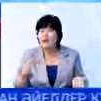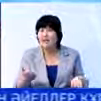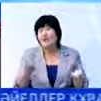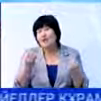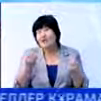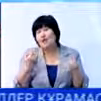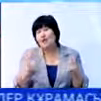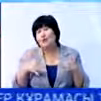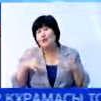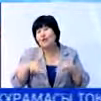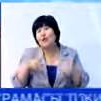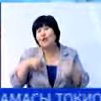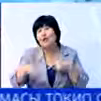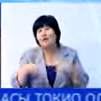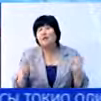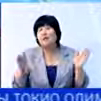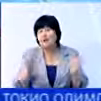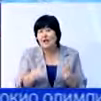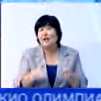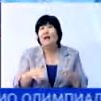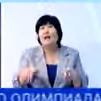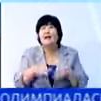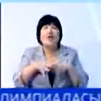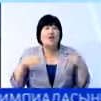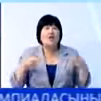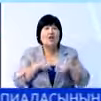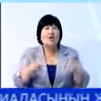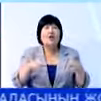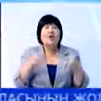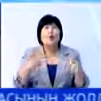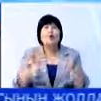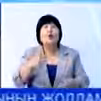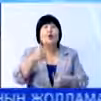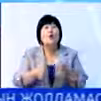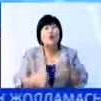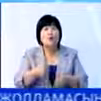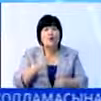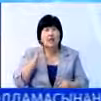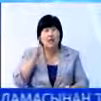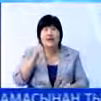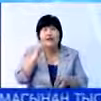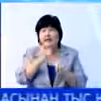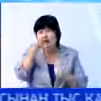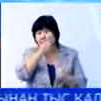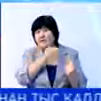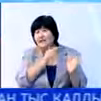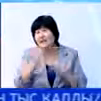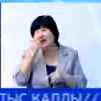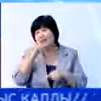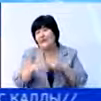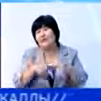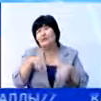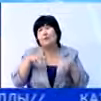осы шағын футболды тегінде насихаттау. Бұл енді осы турнирді жыл сайынғы дәстүрлік турнир